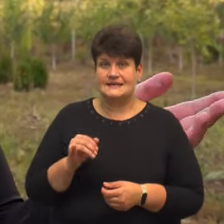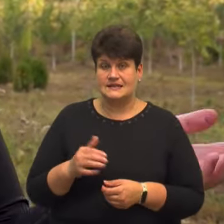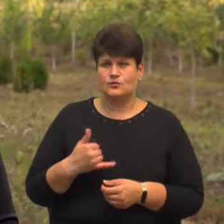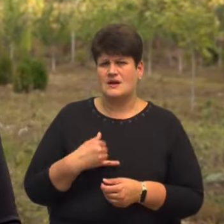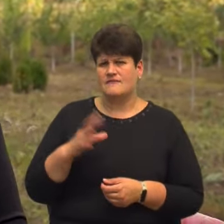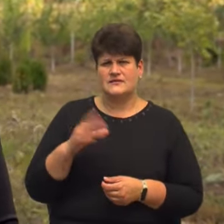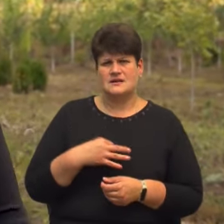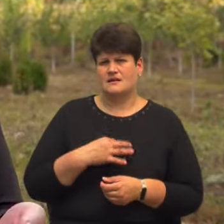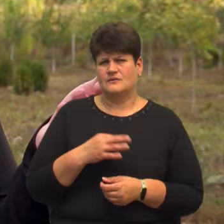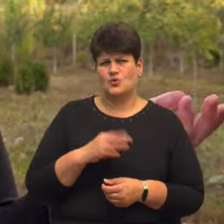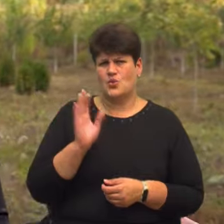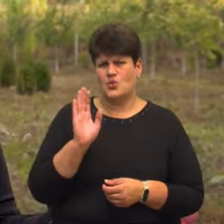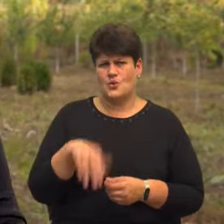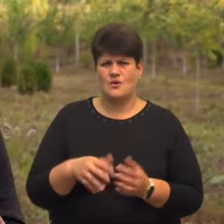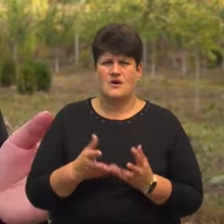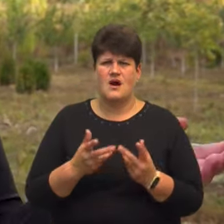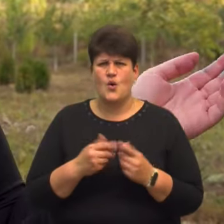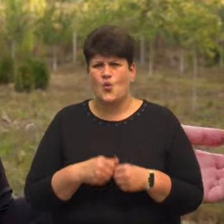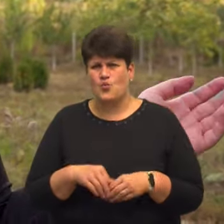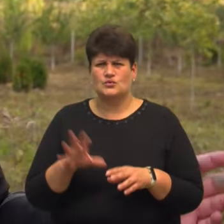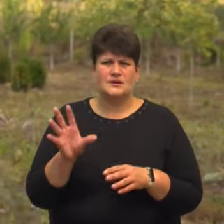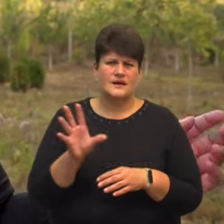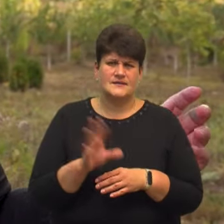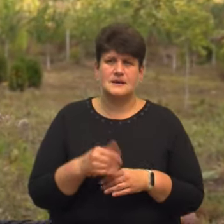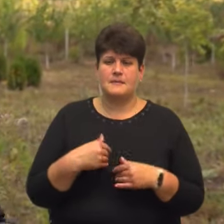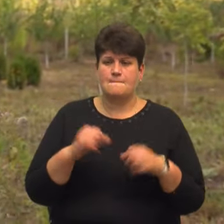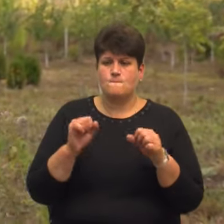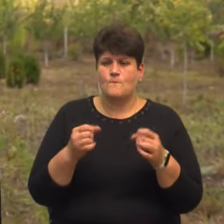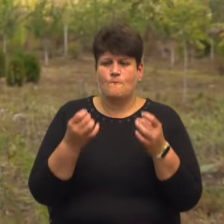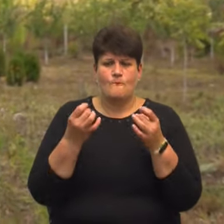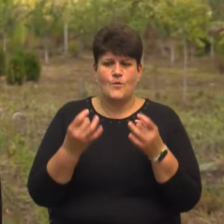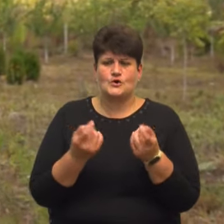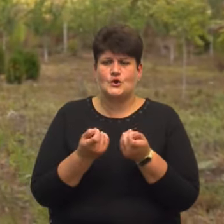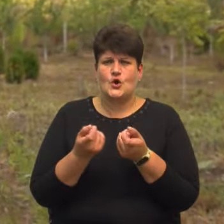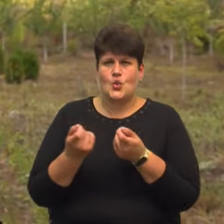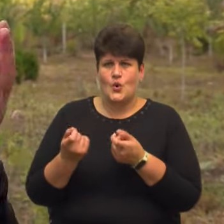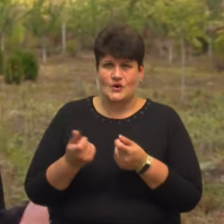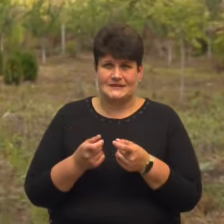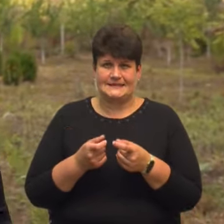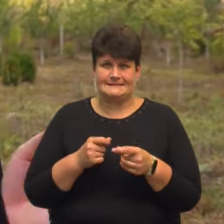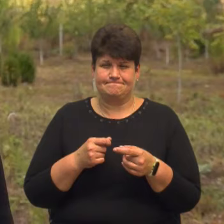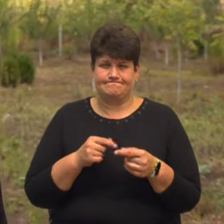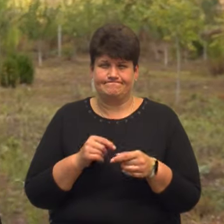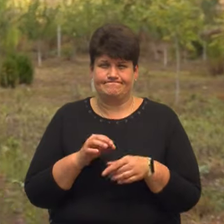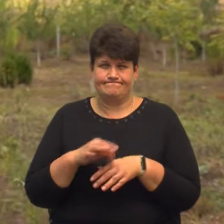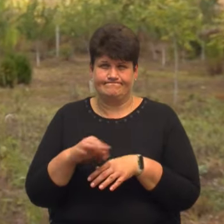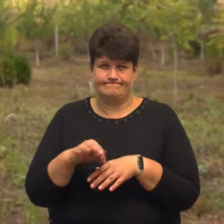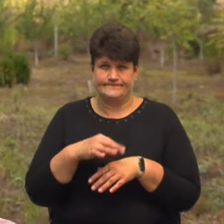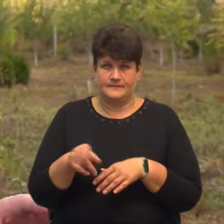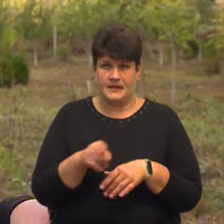все одно на рахунок ну на все ми їх можемо просто трохи кошмарити От і балансувати гру